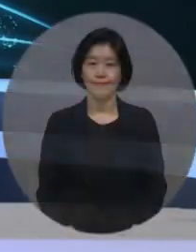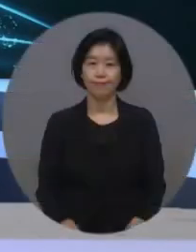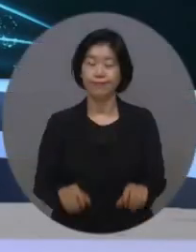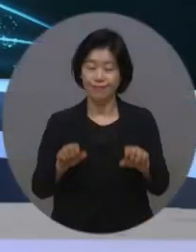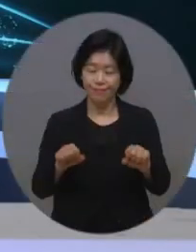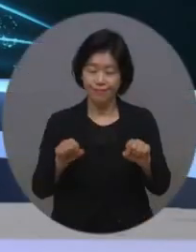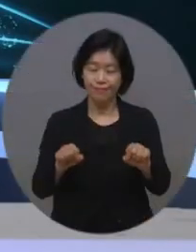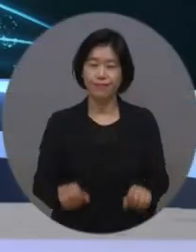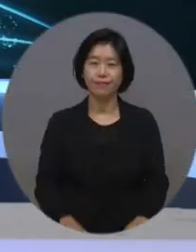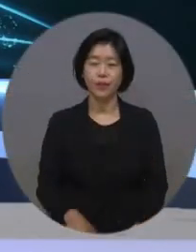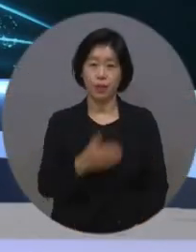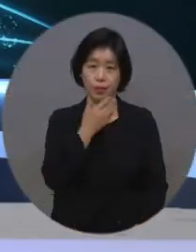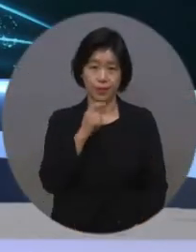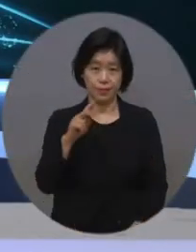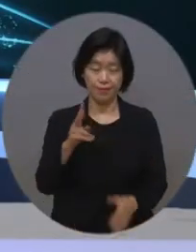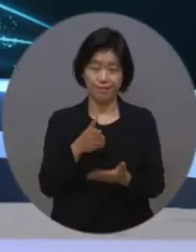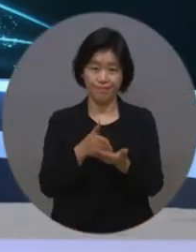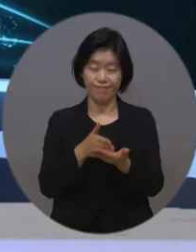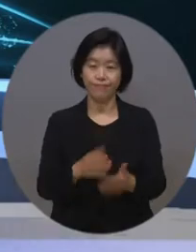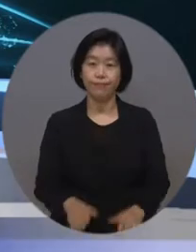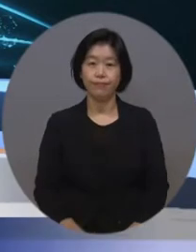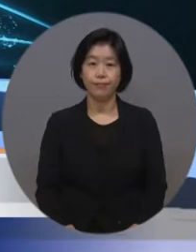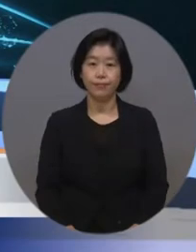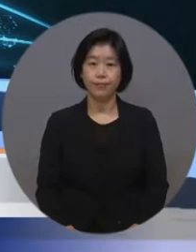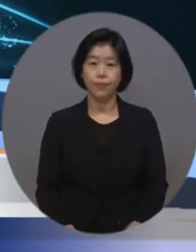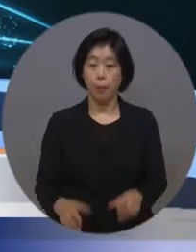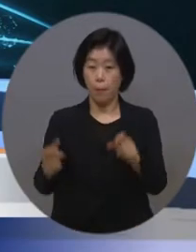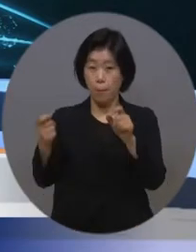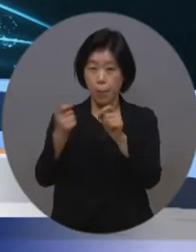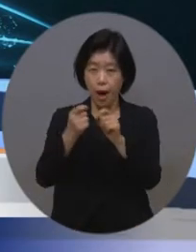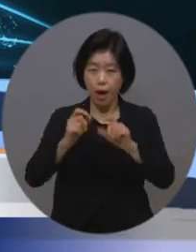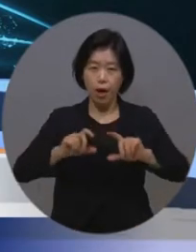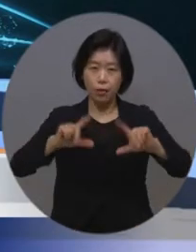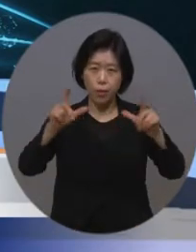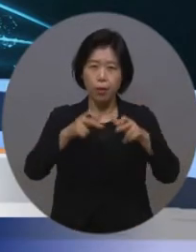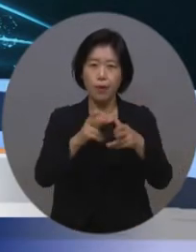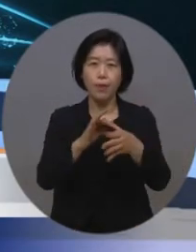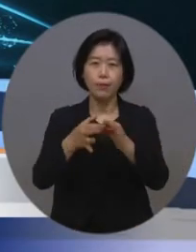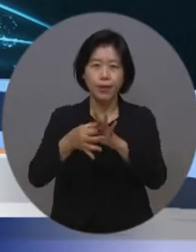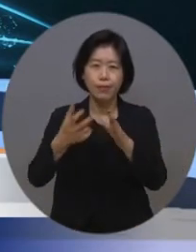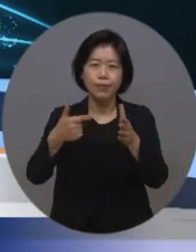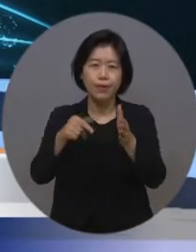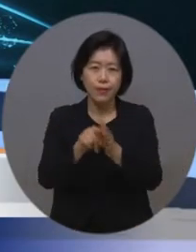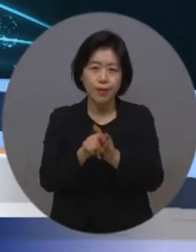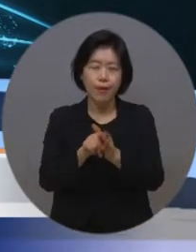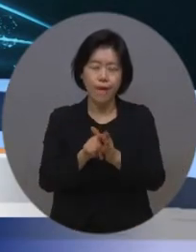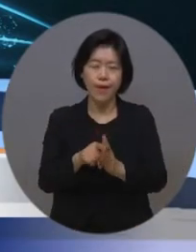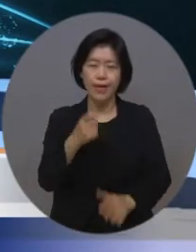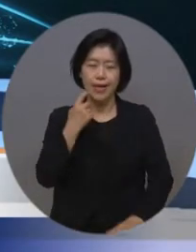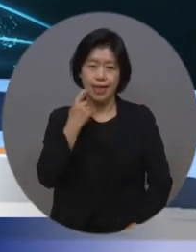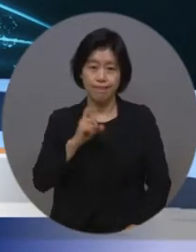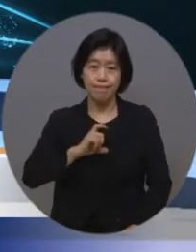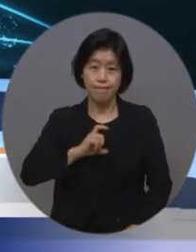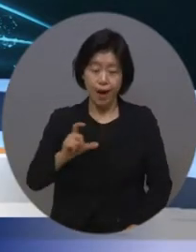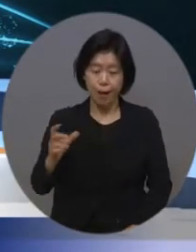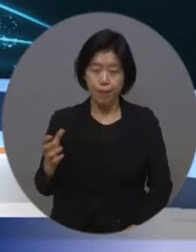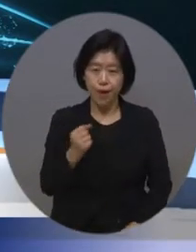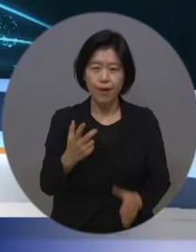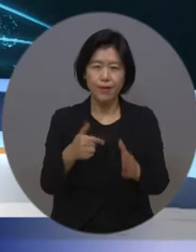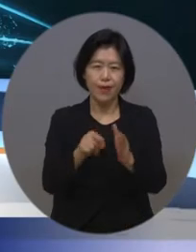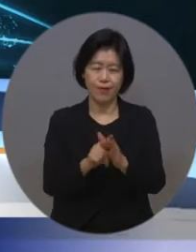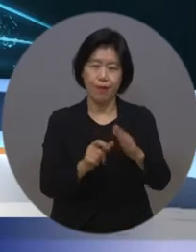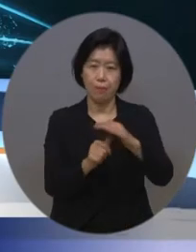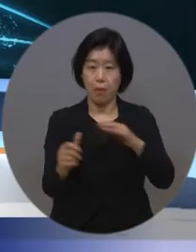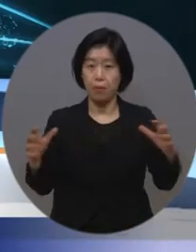시청자 여러분 안녕하십니까? 복지TV 뉴스입니다. 코앞으로 다가온 도쿄 패럴림픽을 위해 금빛 의지를 다지는 자리가